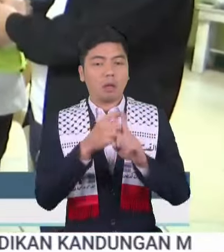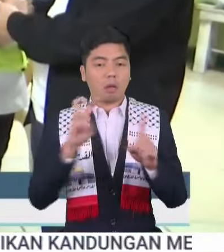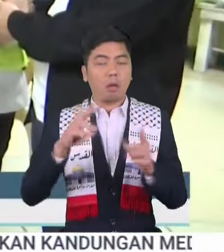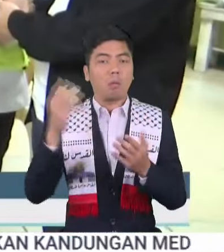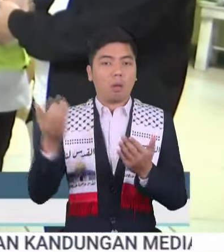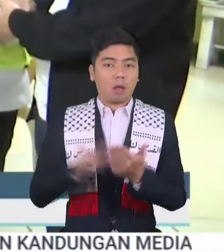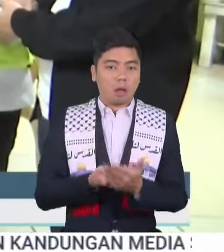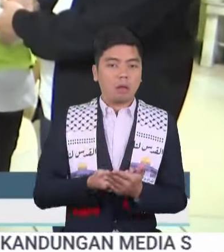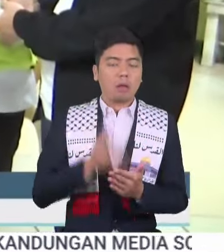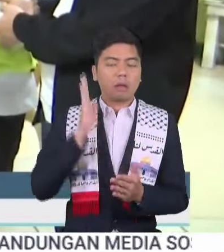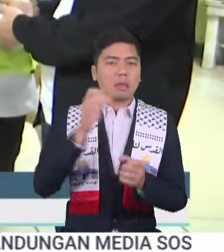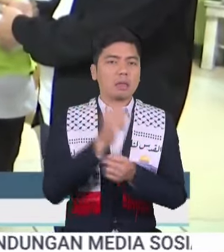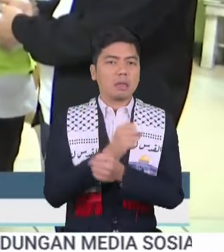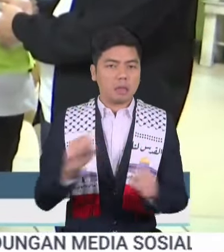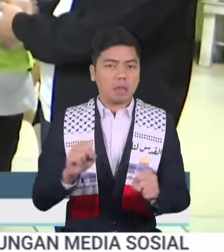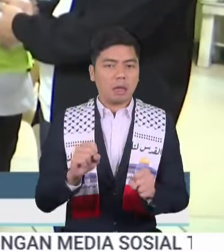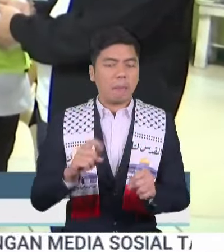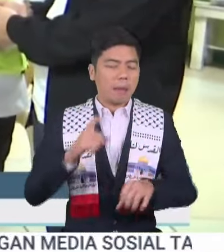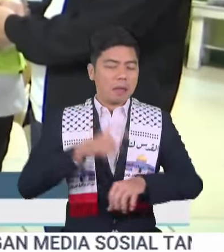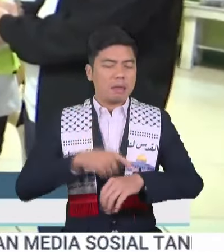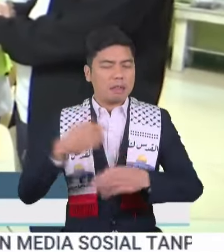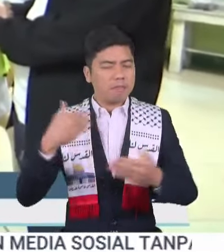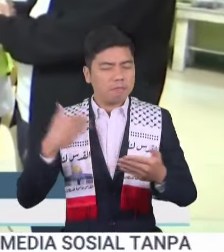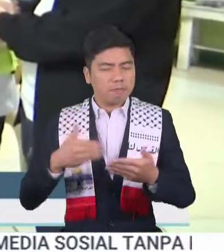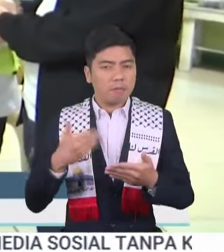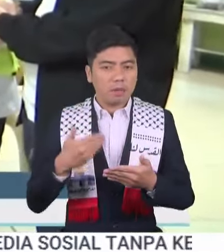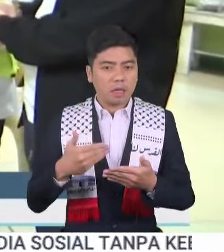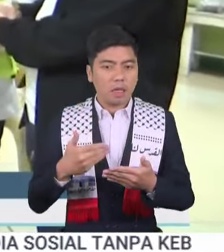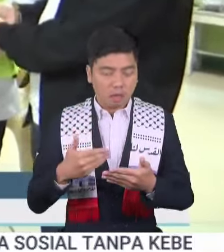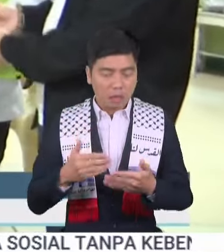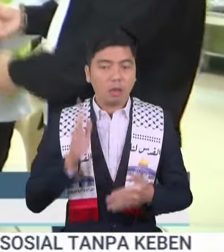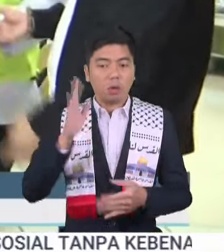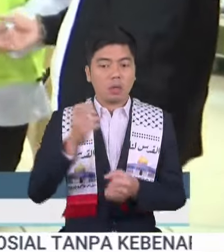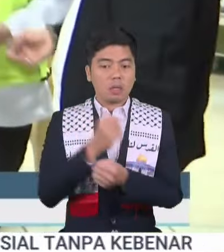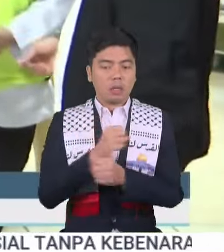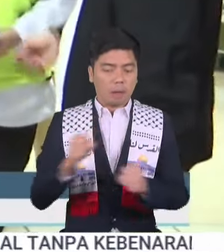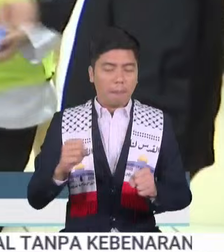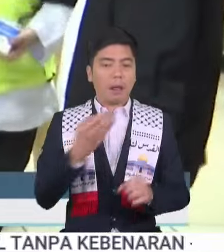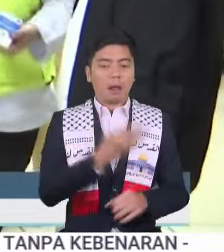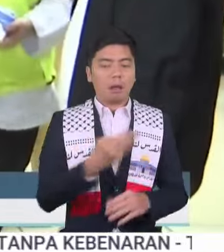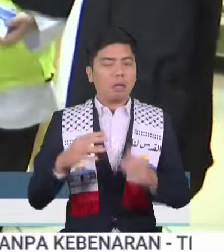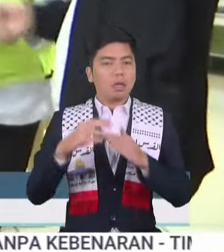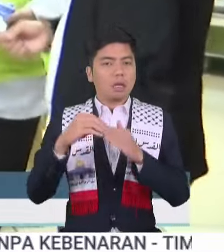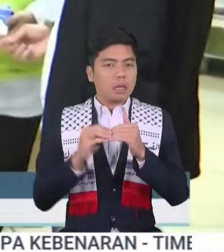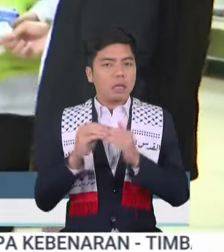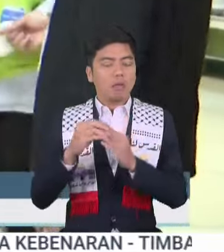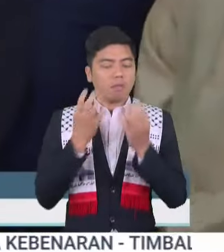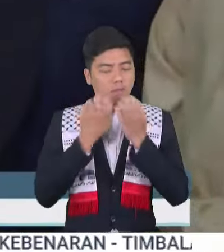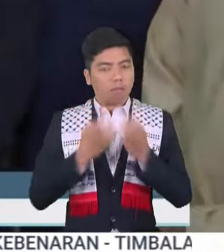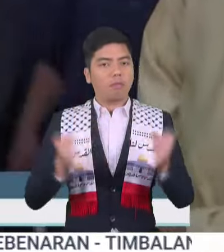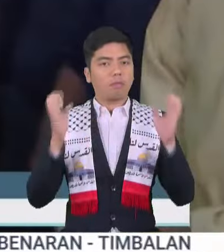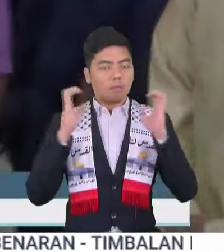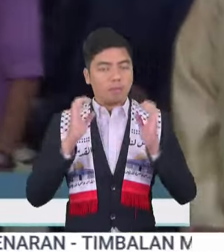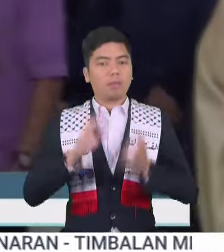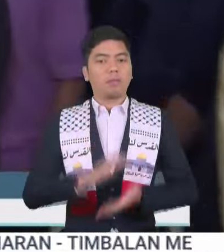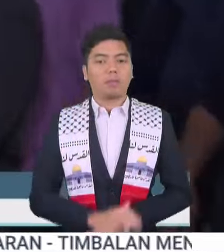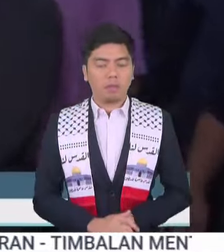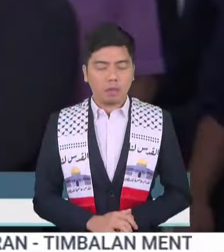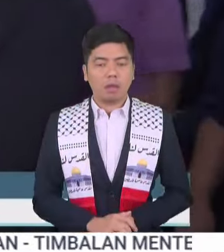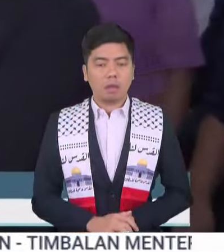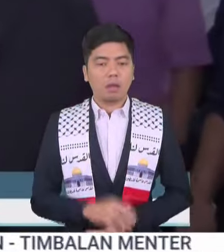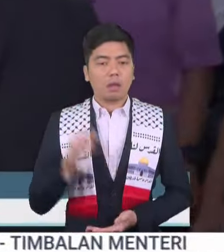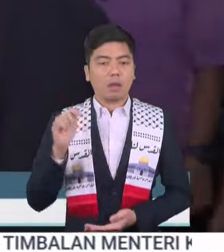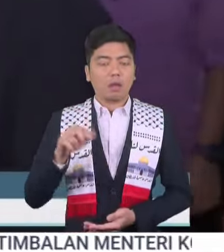yang baharu dijangka siap dalam tempoh terdekat ini dan bakal menyediakan fasiliti rawatan canggih dan lengkap. Beliau yang juga